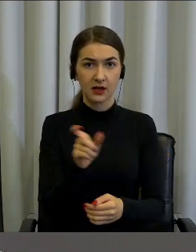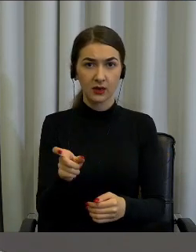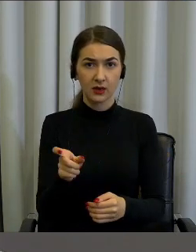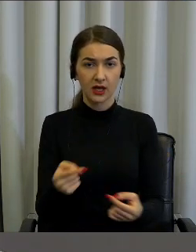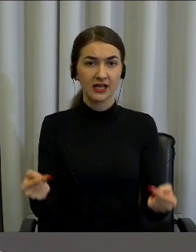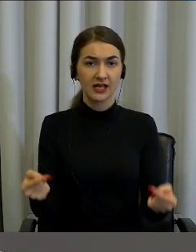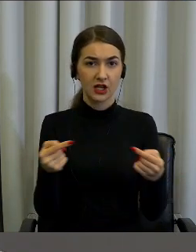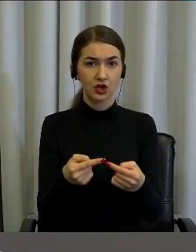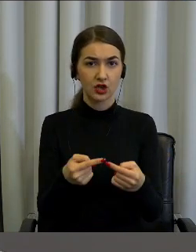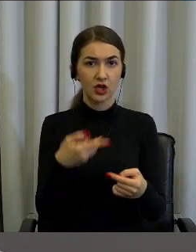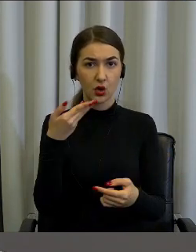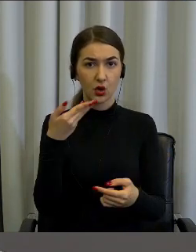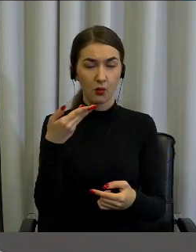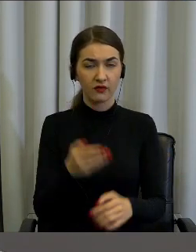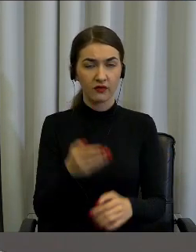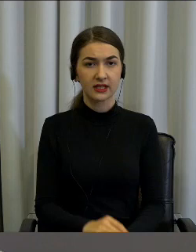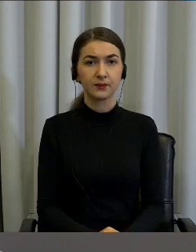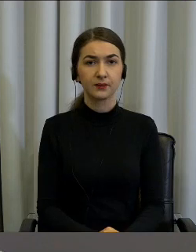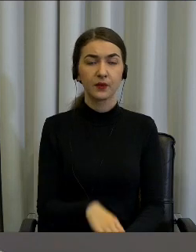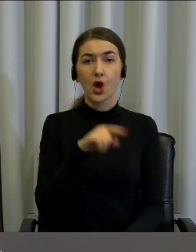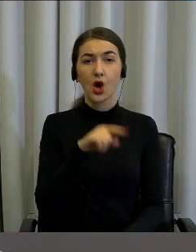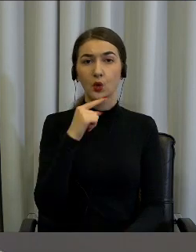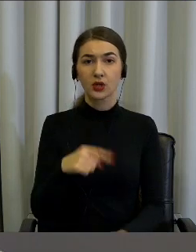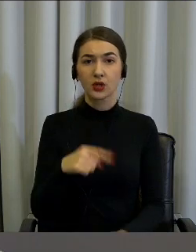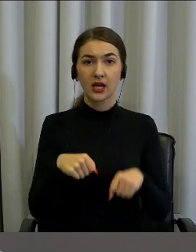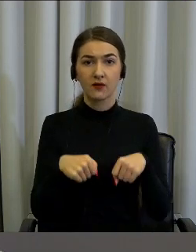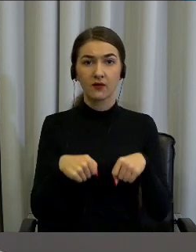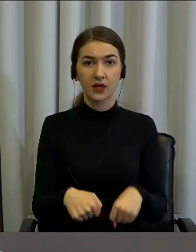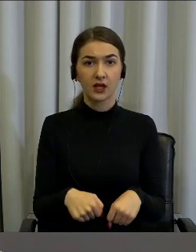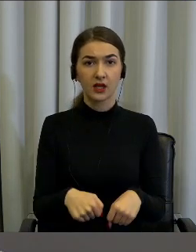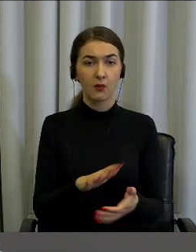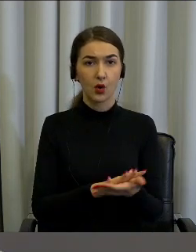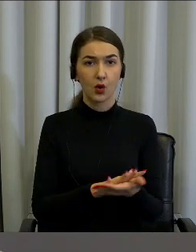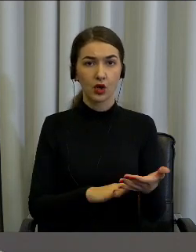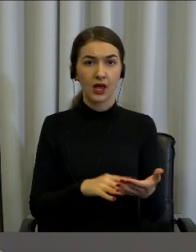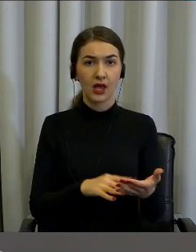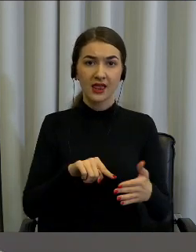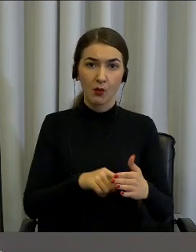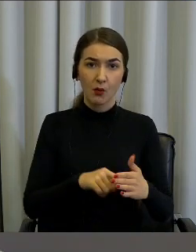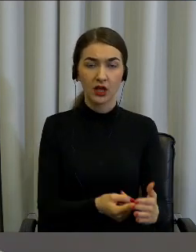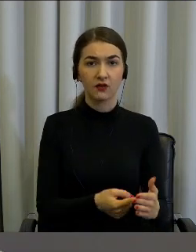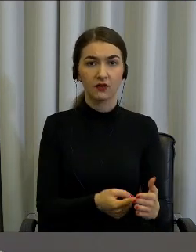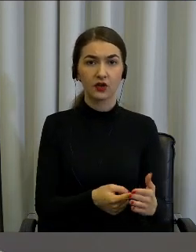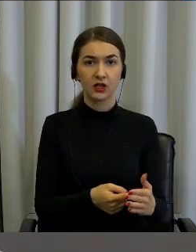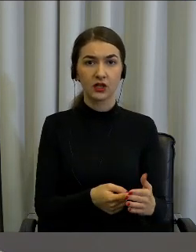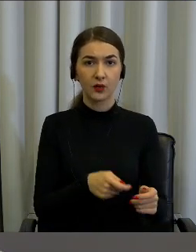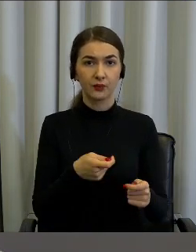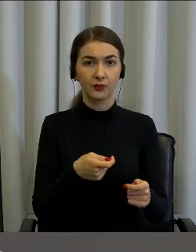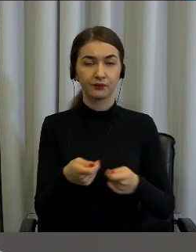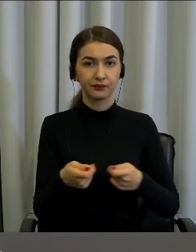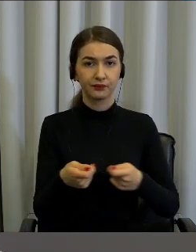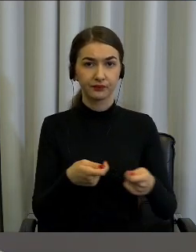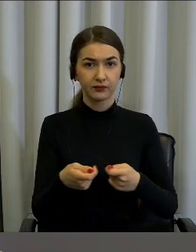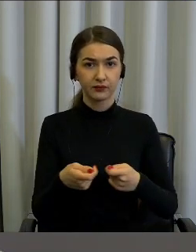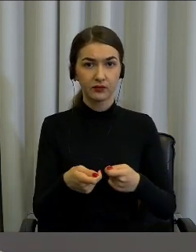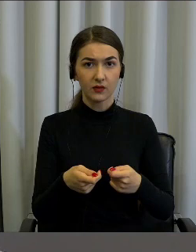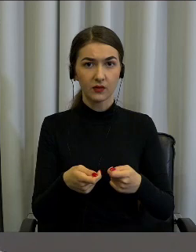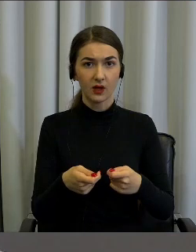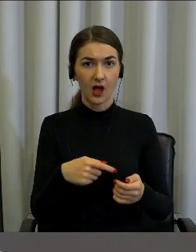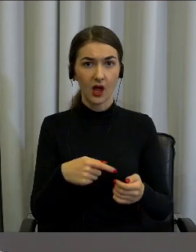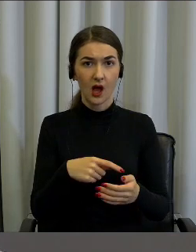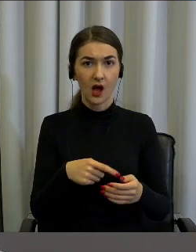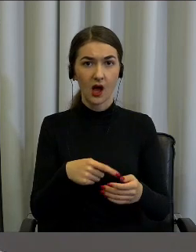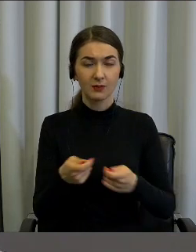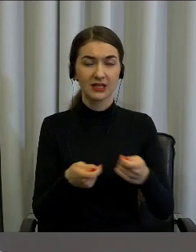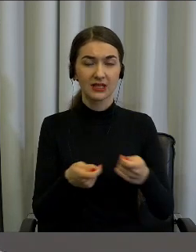до доповід російська влада продовжує наполегливо консолідувати адміністративну систему на окупованих